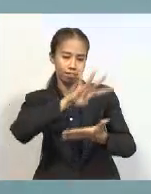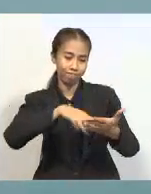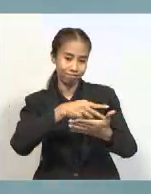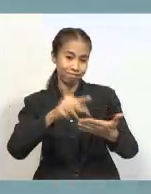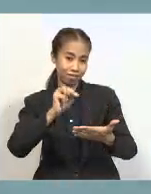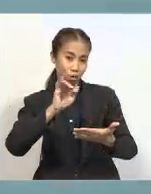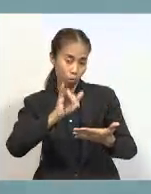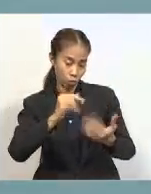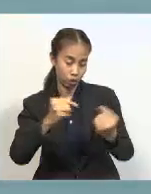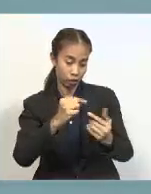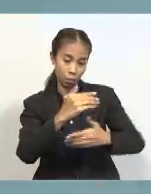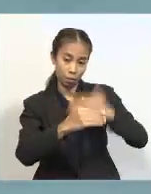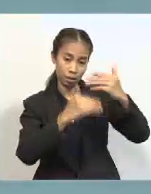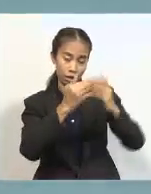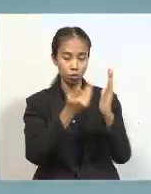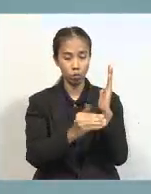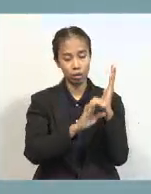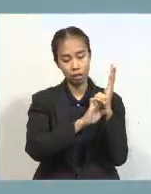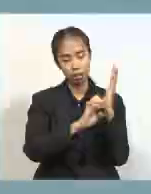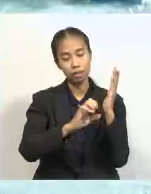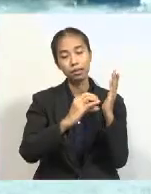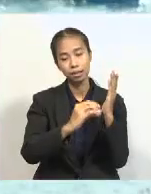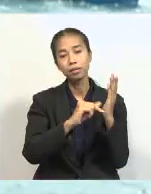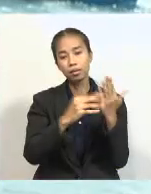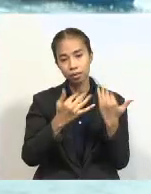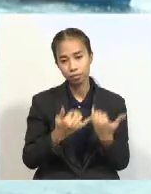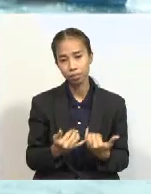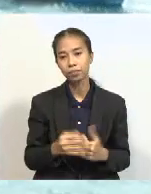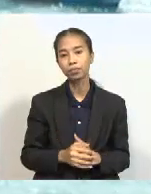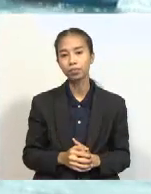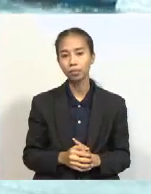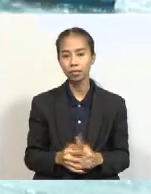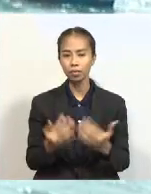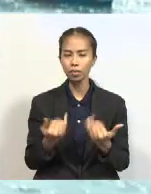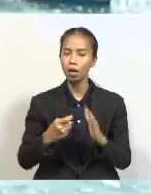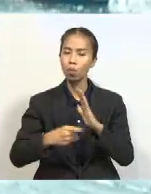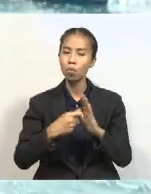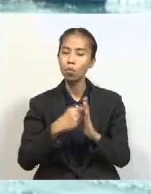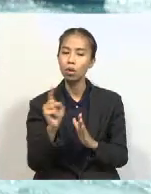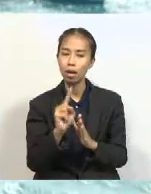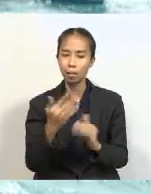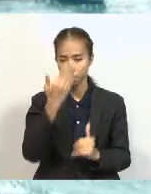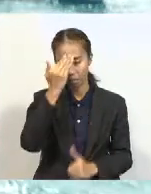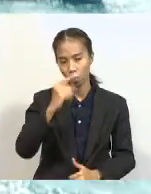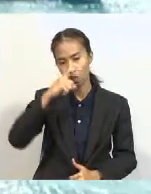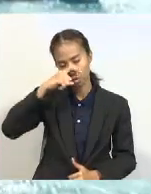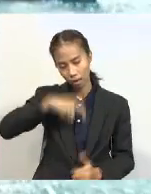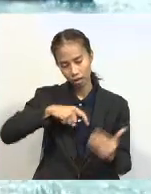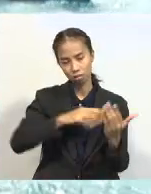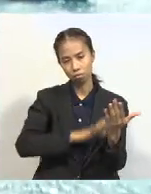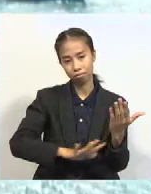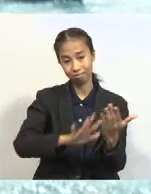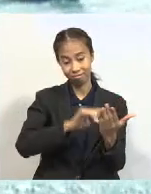นาพื้นที่ระเบียงเศรษฐกิจพิเศษภาคตะวันออกของรัฐบาลหรือ ECC เนื่องจากประเทศไทยใช้พื้นที่ในเขตระเบียงเขตเศ